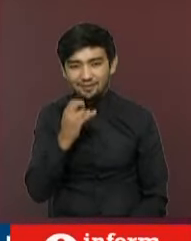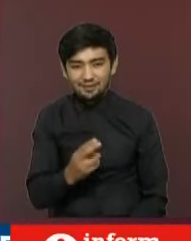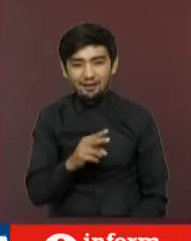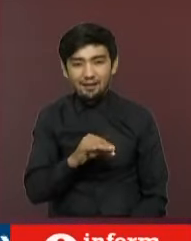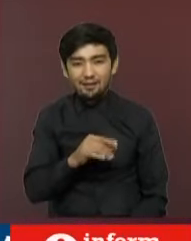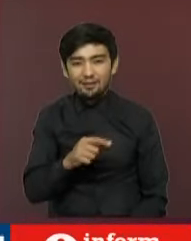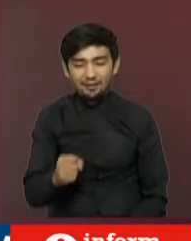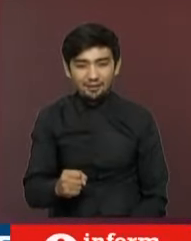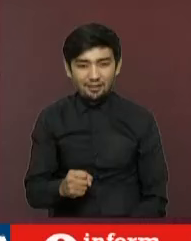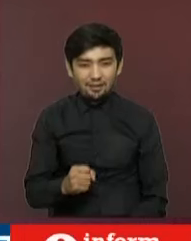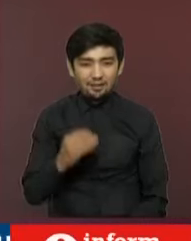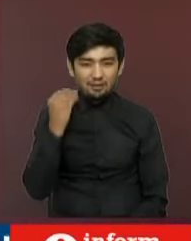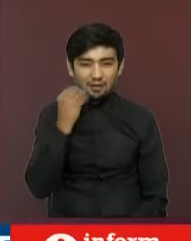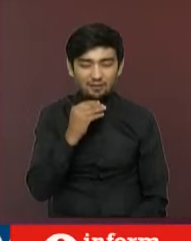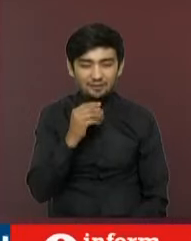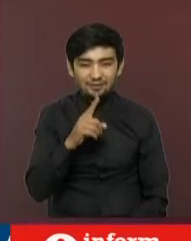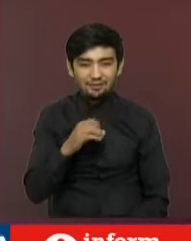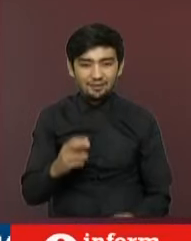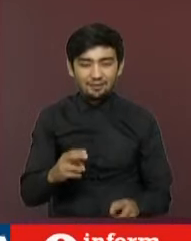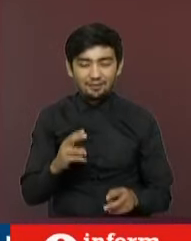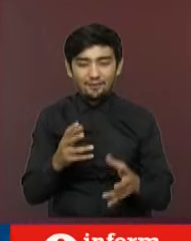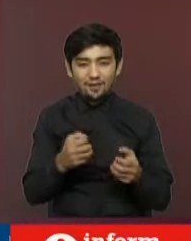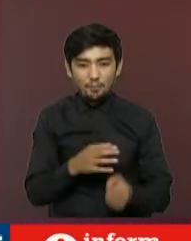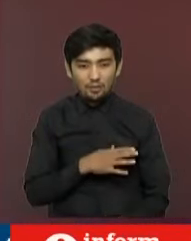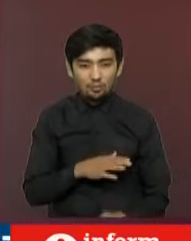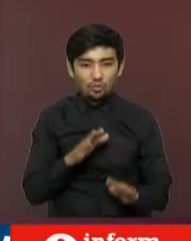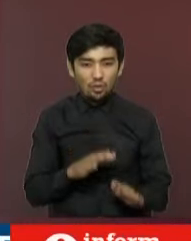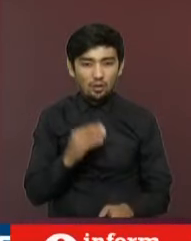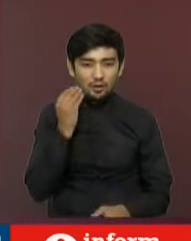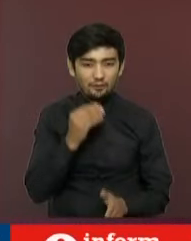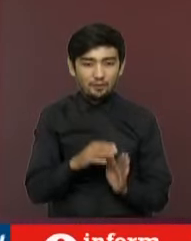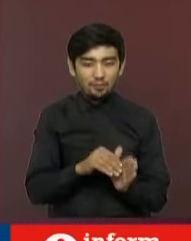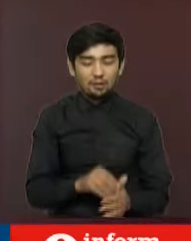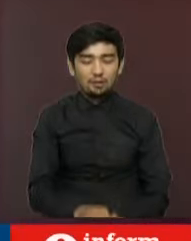лигасының мінсіз сапа белгісін алды. Тек үздік тауар таңдаңыз.